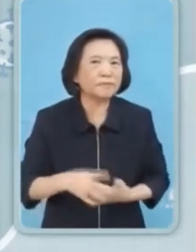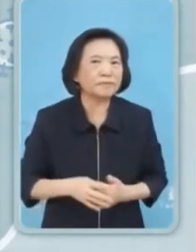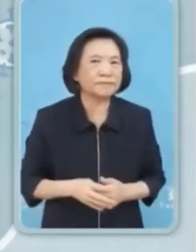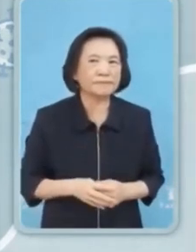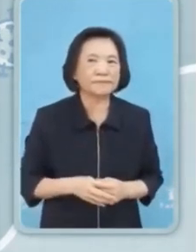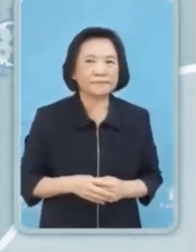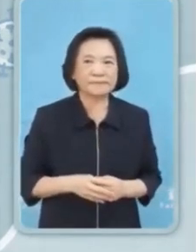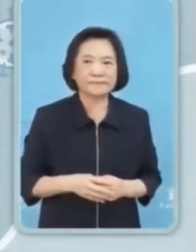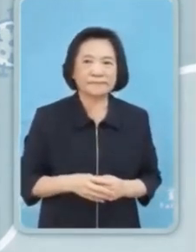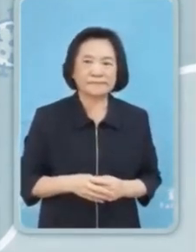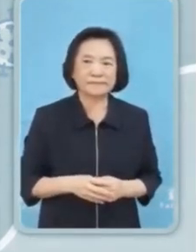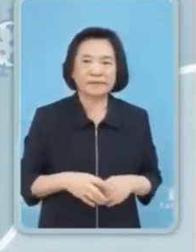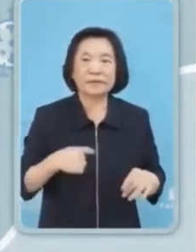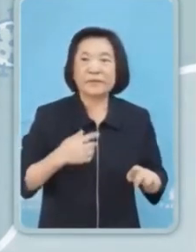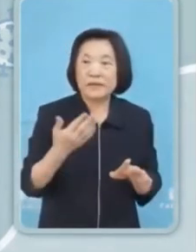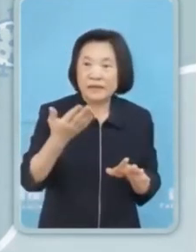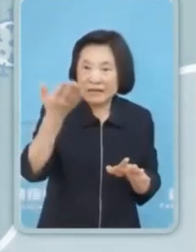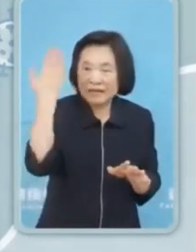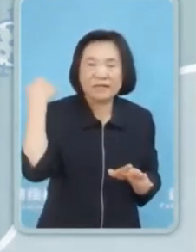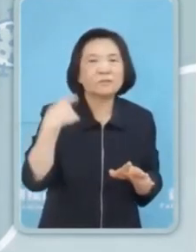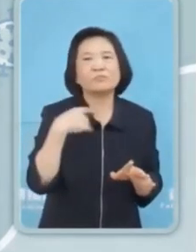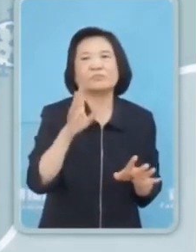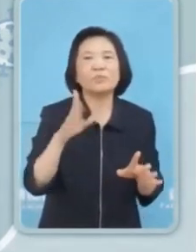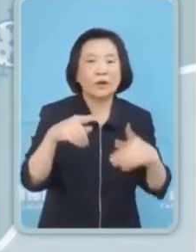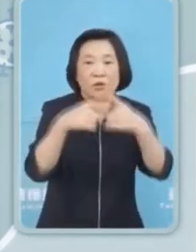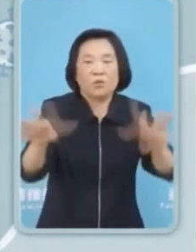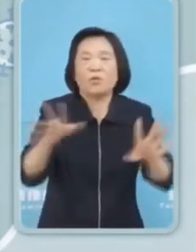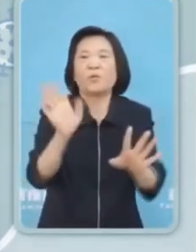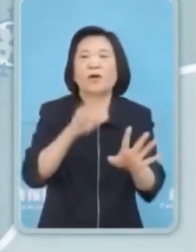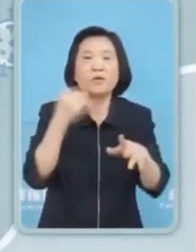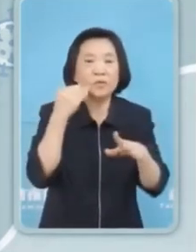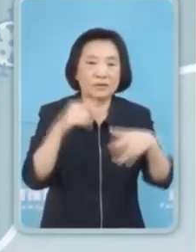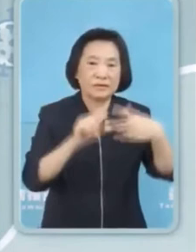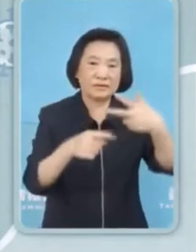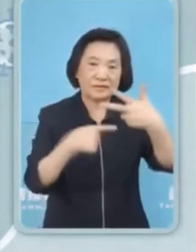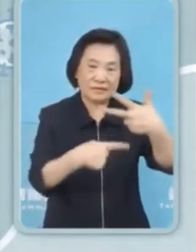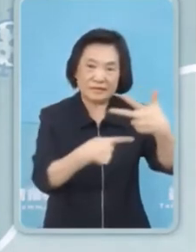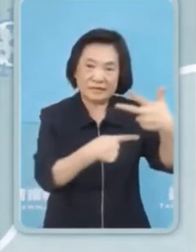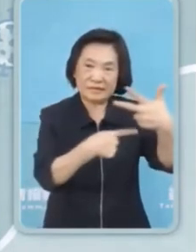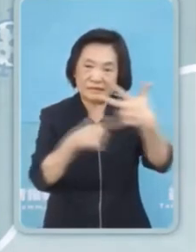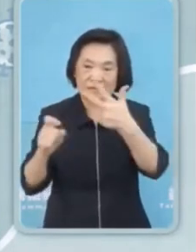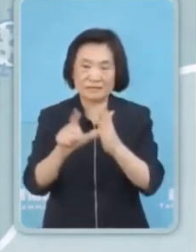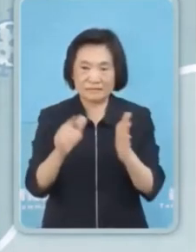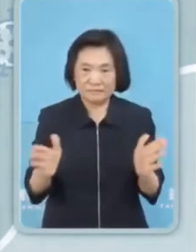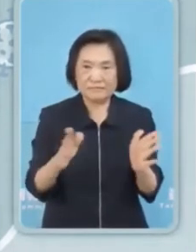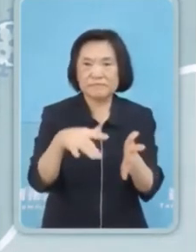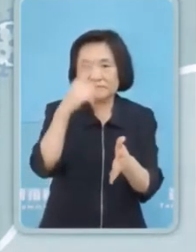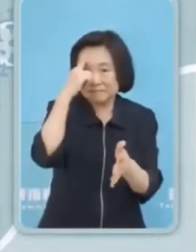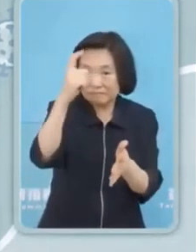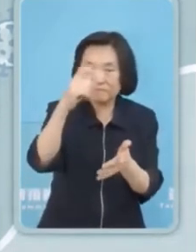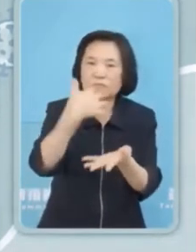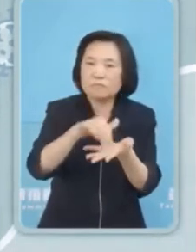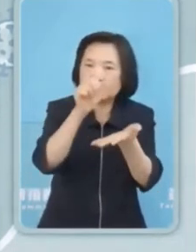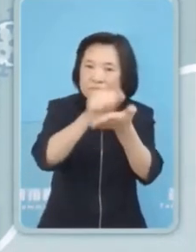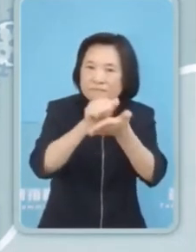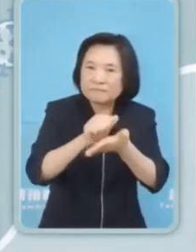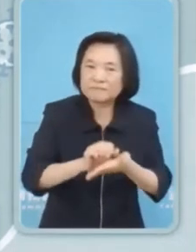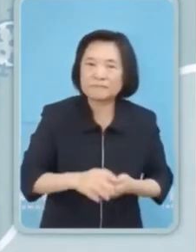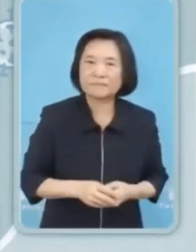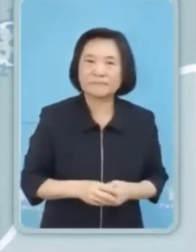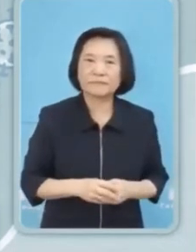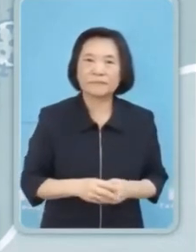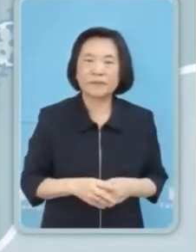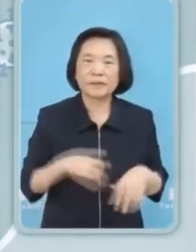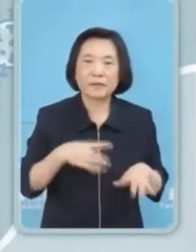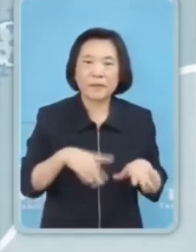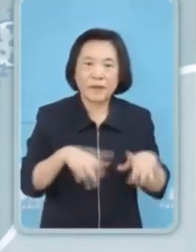哦，我们从以前的就不算了，那人多的时候，现在从7月1号到7月10号这10天的统计，你看看哦。我